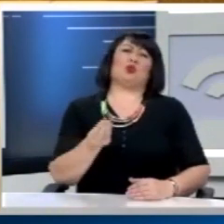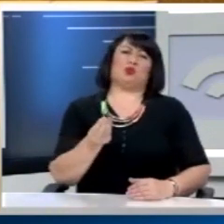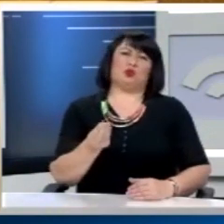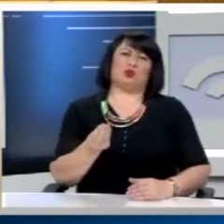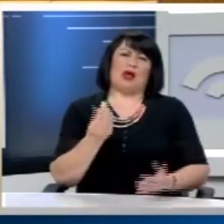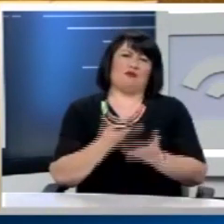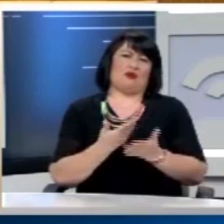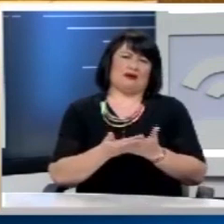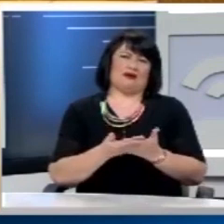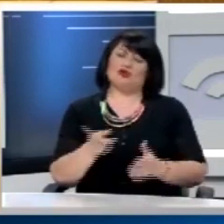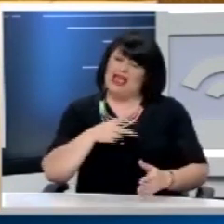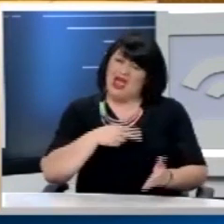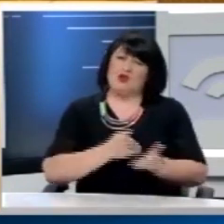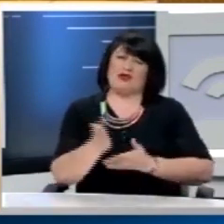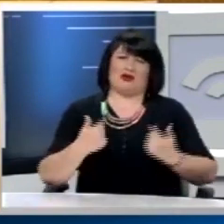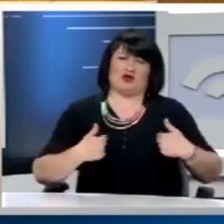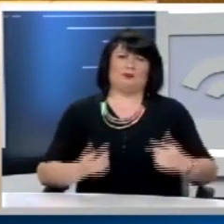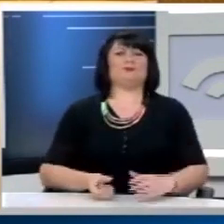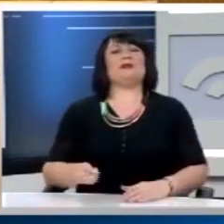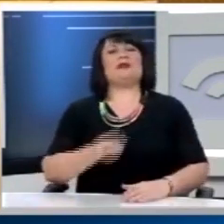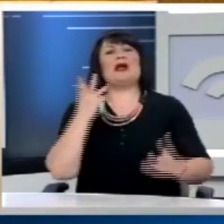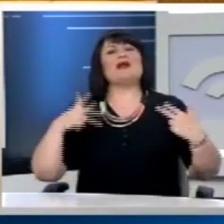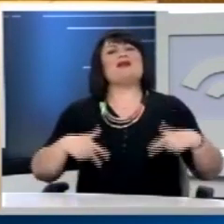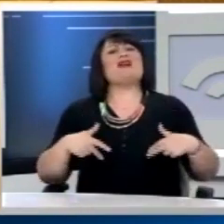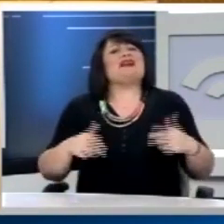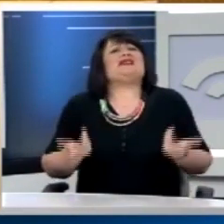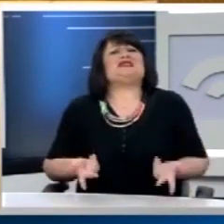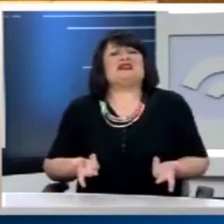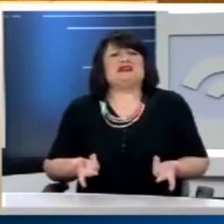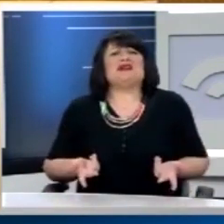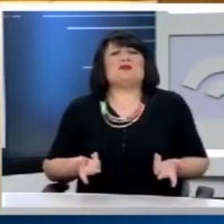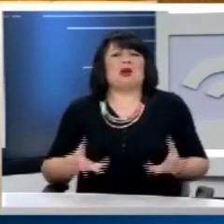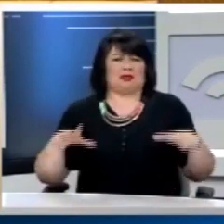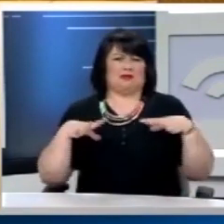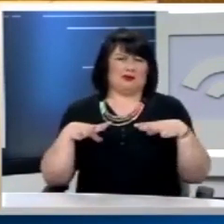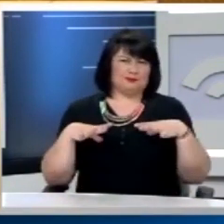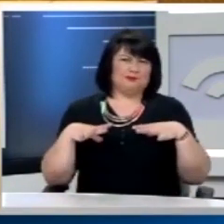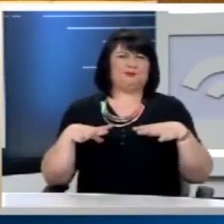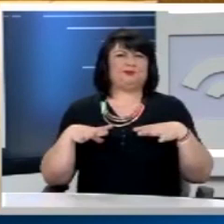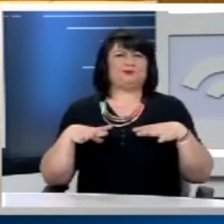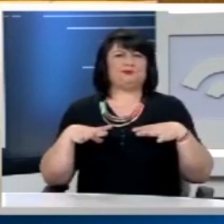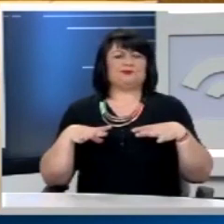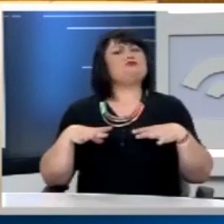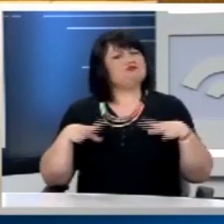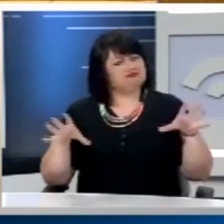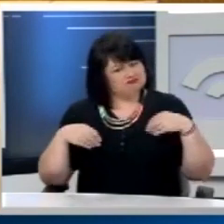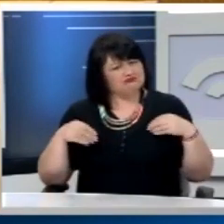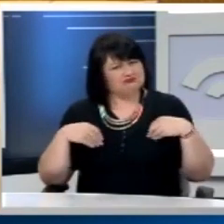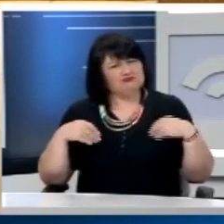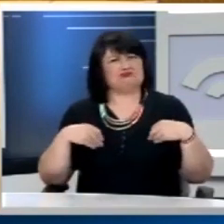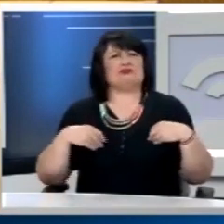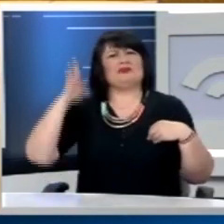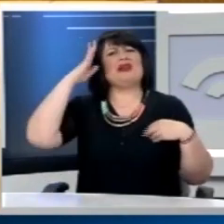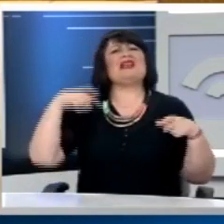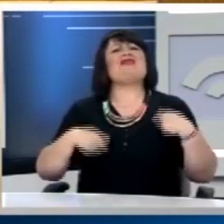τέτοιες αποδείξεις. Η νέα κυβέρνηση είναι ήδη έτοιμη να ανταποκριθεί στις απαιτήσεις του